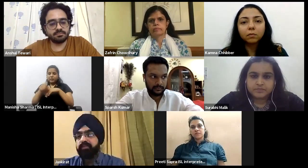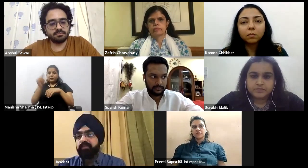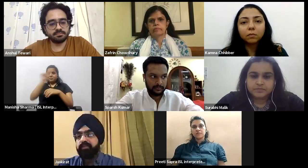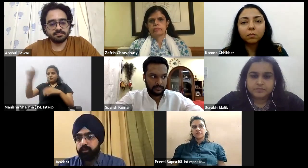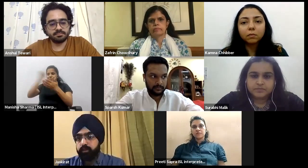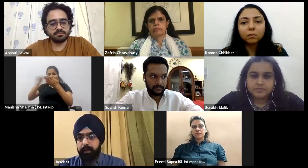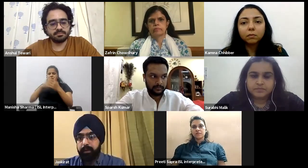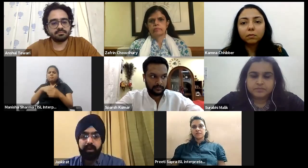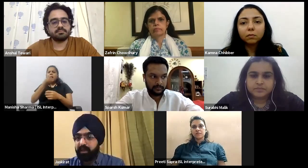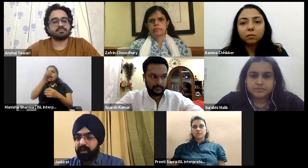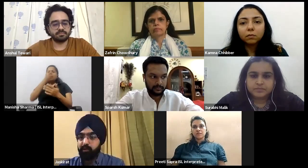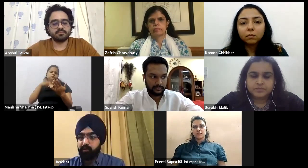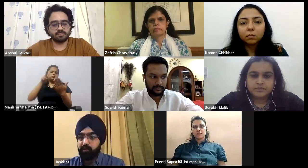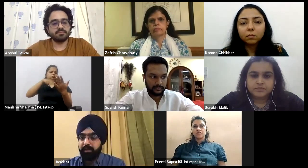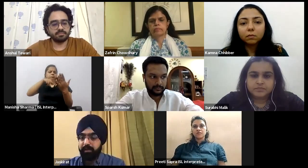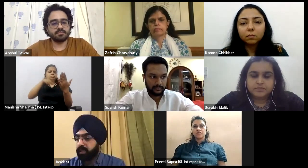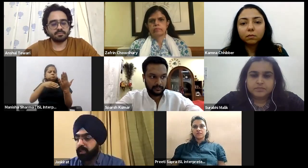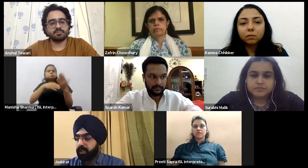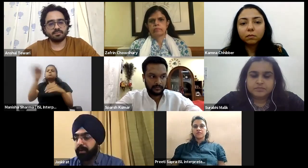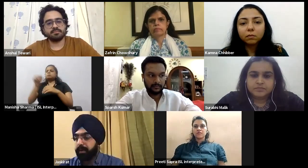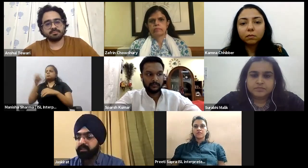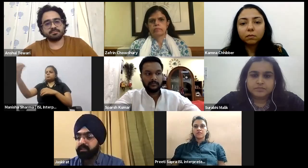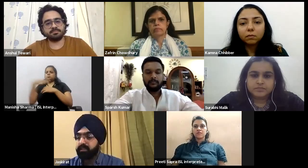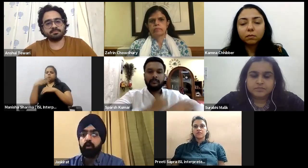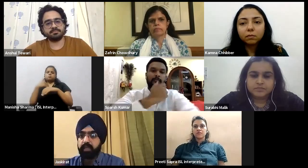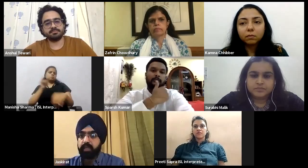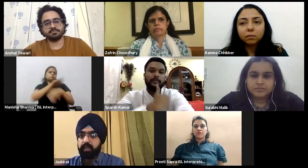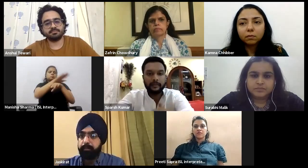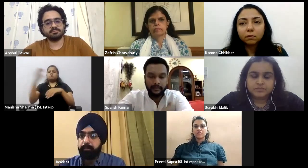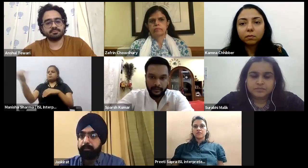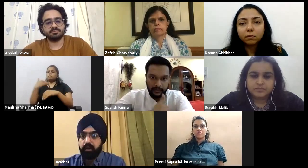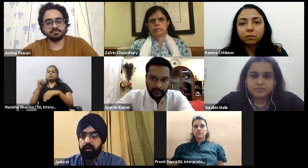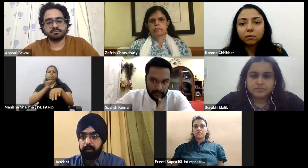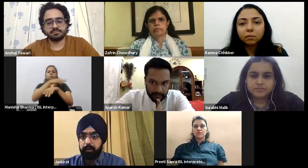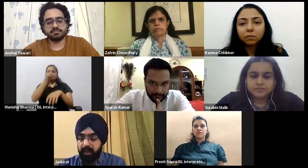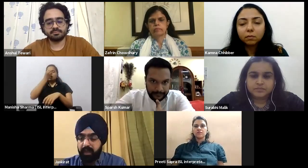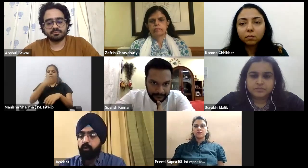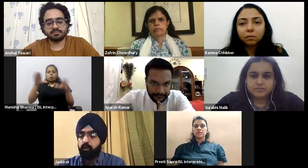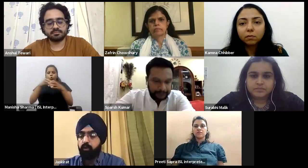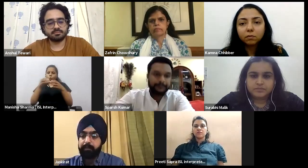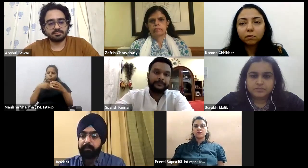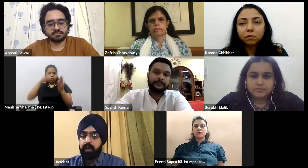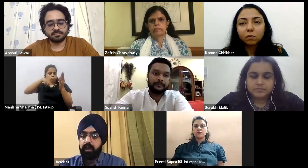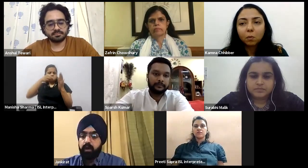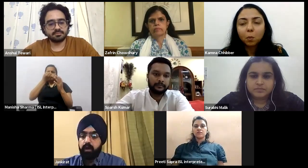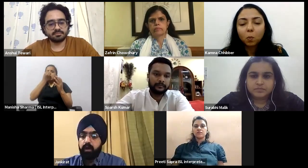हमारे लिए बहुत आसान होता है उसको पढ़ना, उसको फॉरवर्ड करना, उसको बस जल्दी से पढ़ लिया, जैसे कि कोई और मैसेज आया ग्रुप पे, उस तरह से हमने पढ़ लिया और फॉरवर्ड